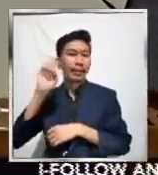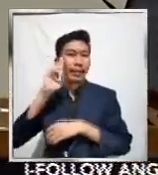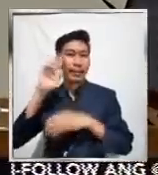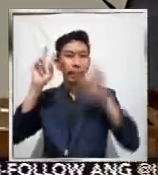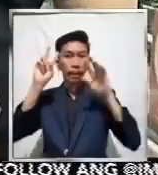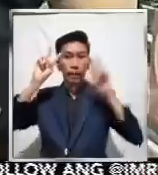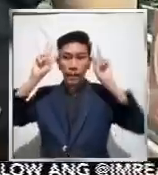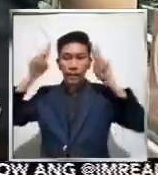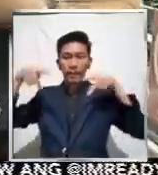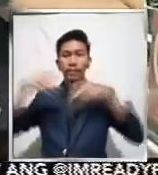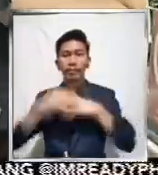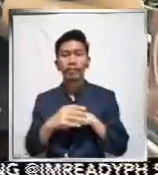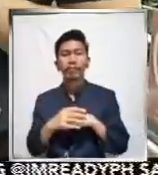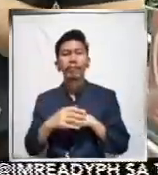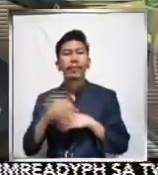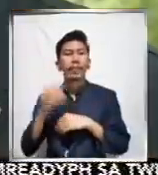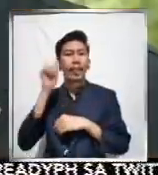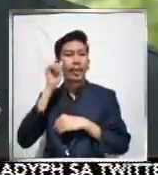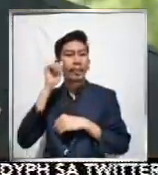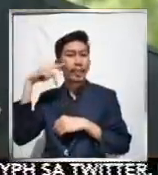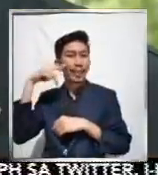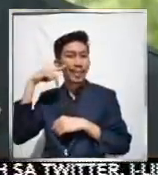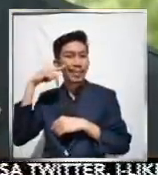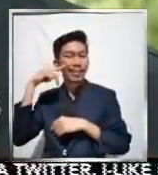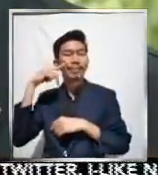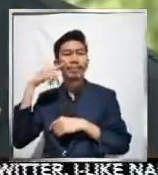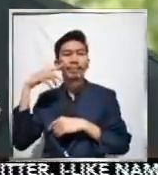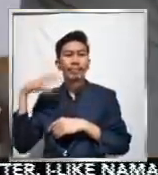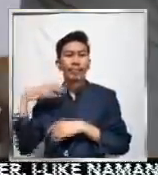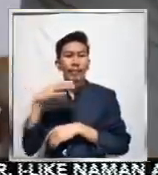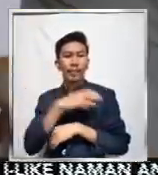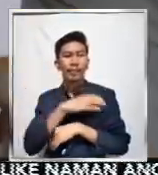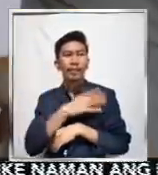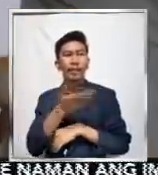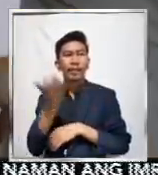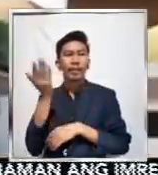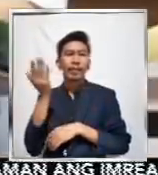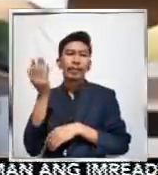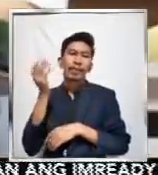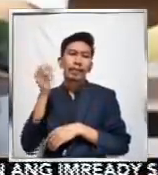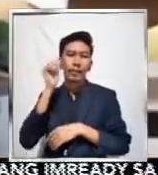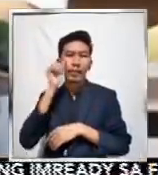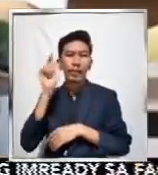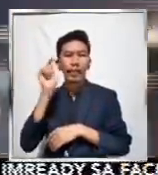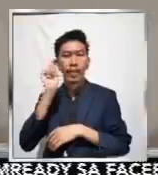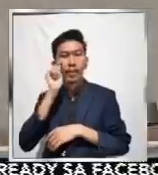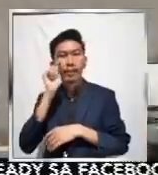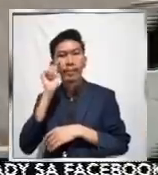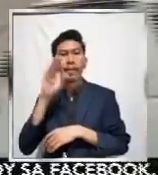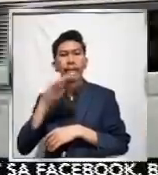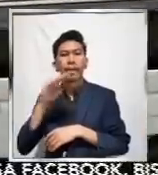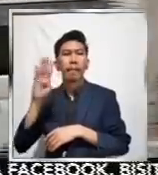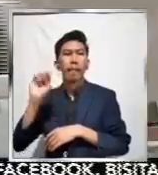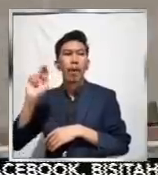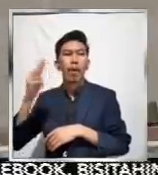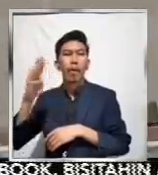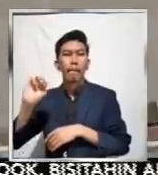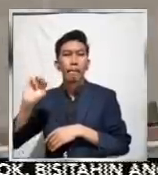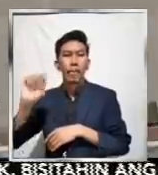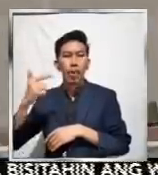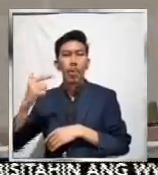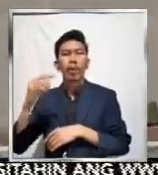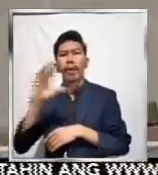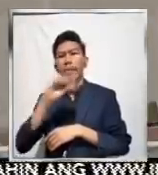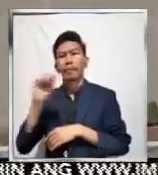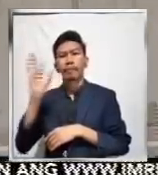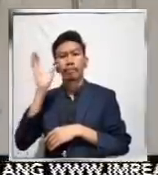Peter Cayetano, at mga dating senador na sina Antonio Trillanes IV, Bongbong Marcos at Cheese Escudero. Mayroon ding ads ang ilang